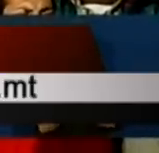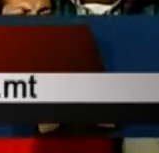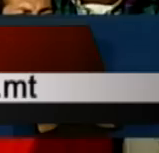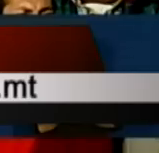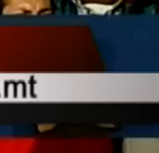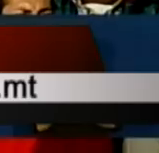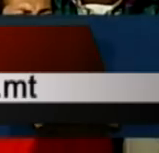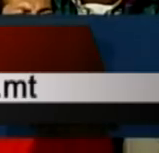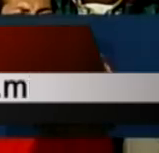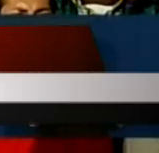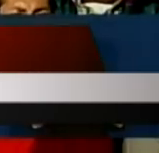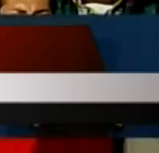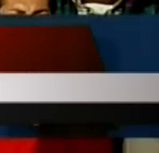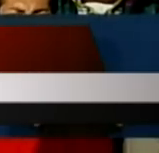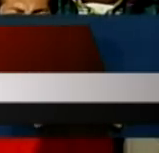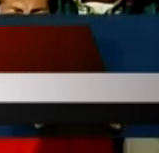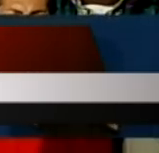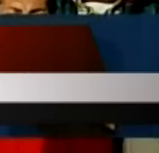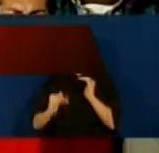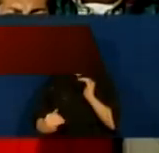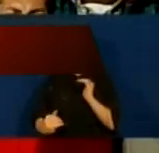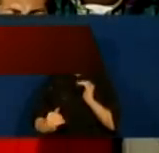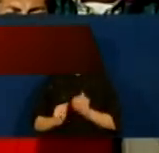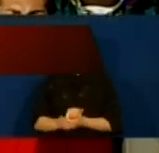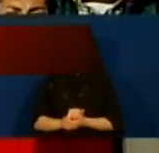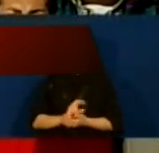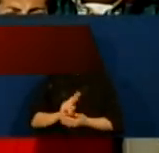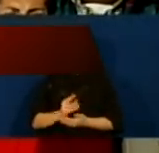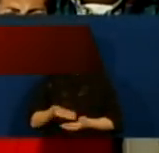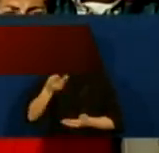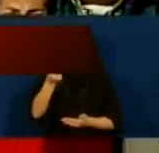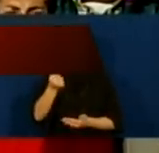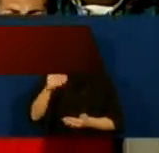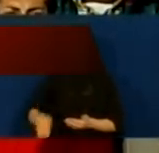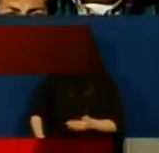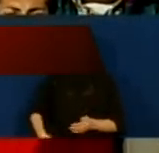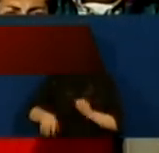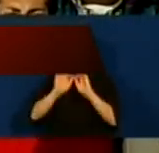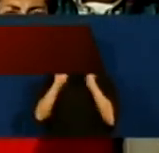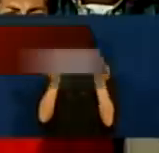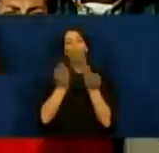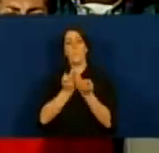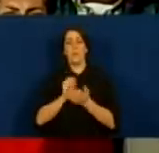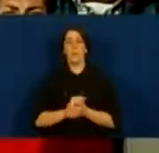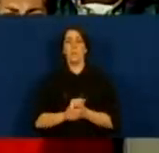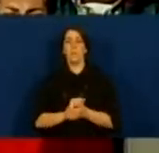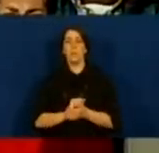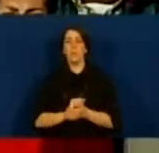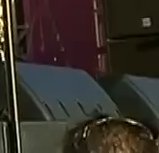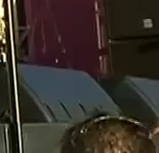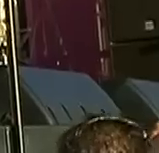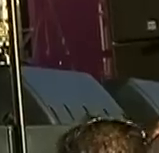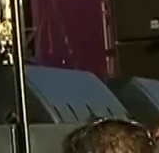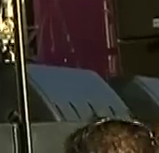il-flus fil-bwiet tal-familji bekk indawru l-ekonomija, bekk noħolqu